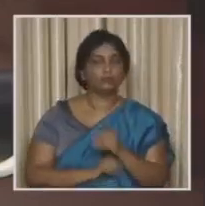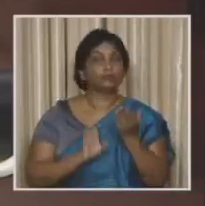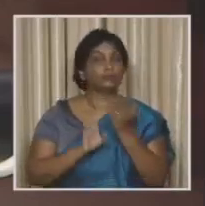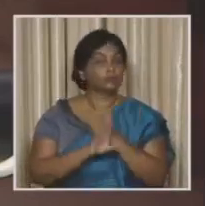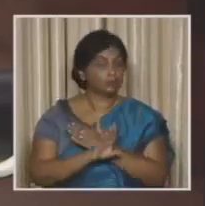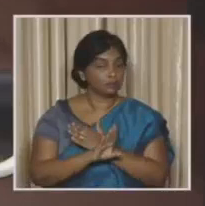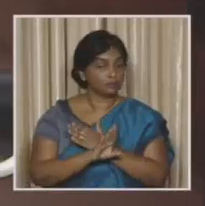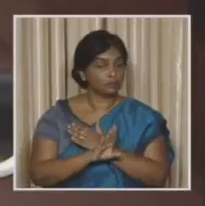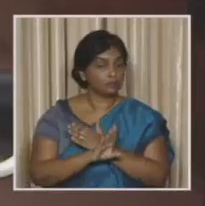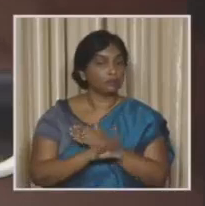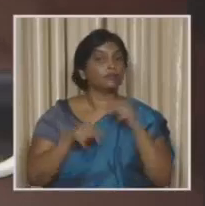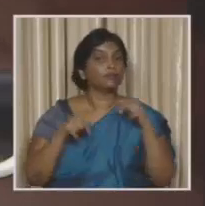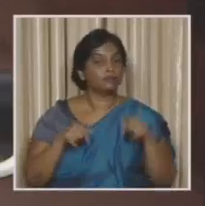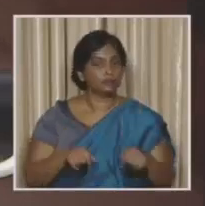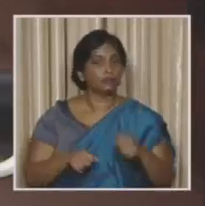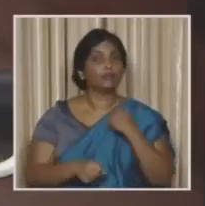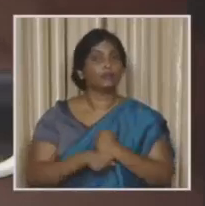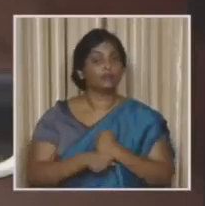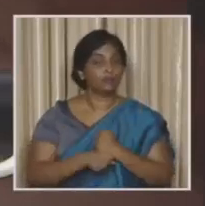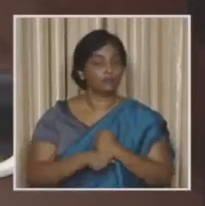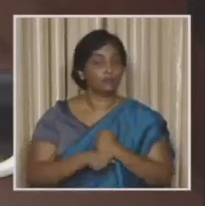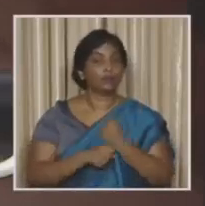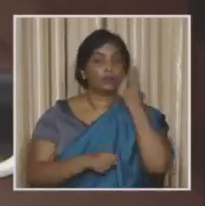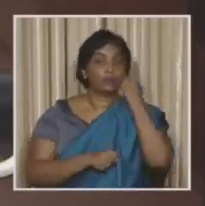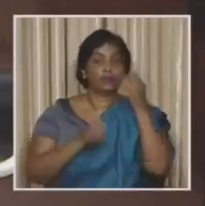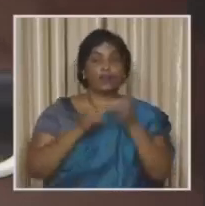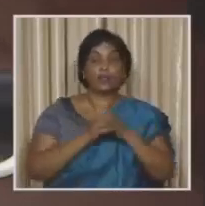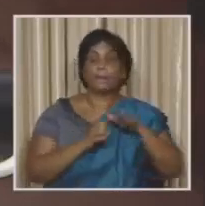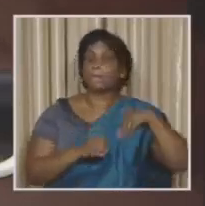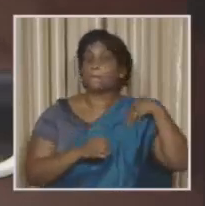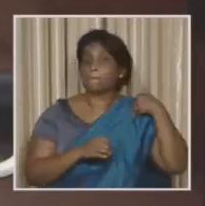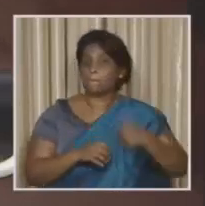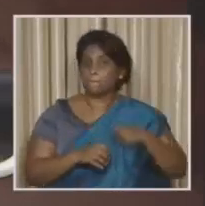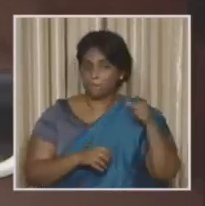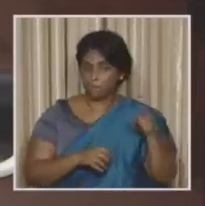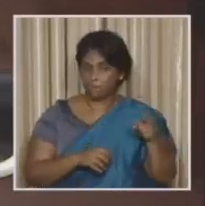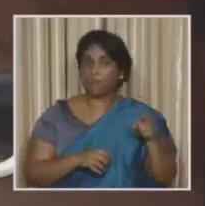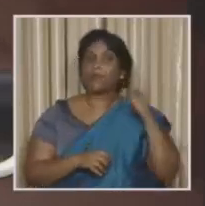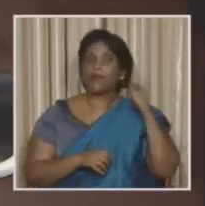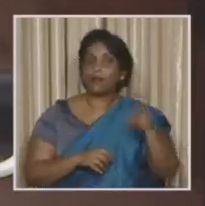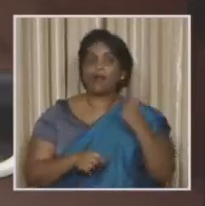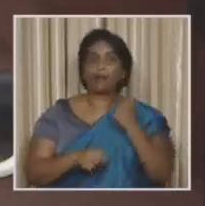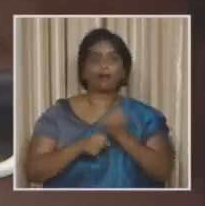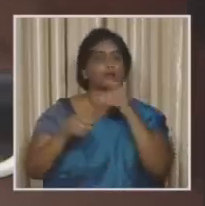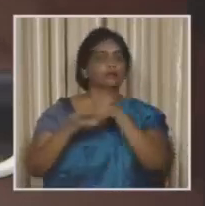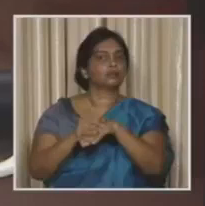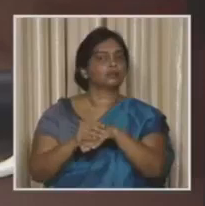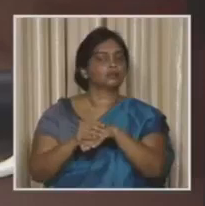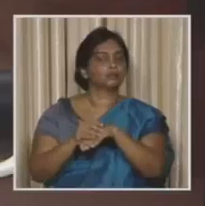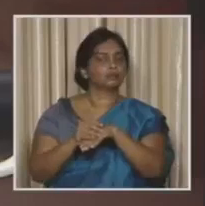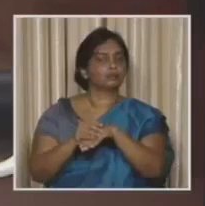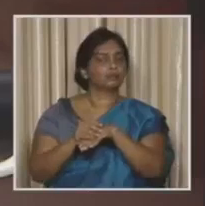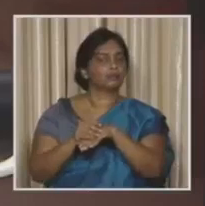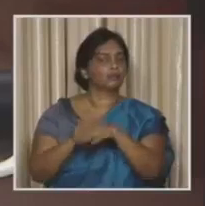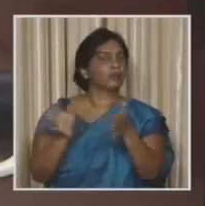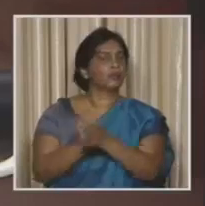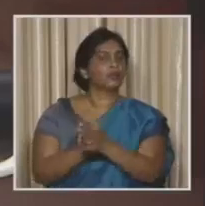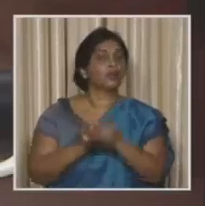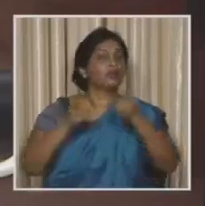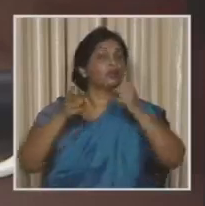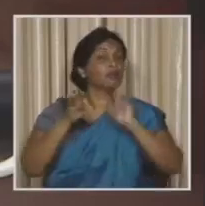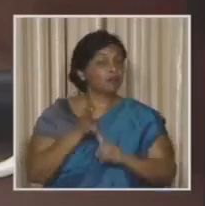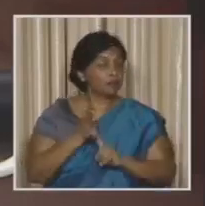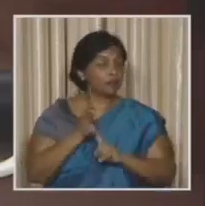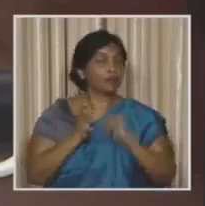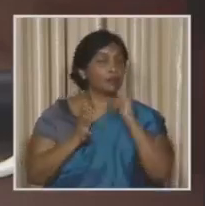හිටපු දැන් රාජ්‍ය බුද්ධි සේවයේ ප්‍රධානියට ඔහුත් ආණ්ඩුවේ. ඊළඟ චෝදනාවක්